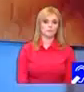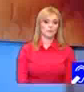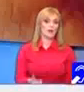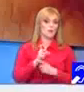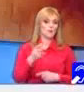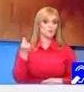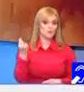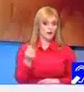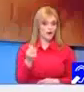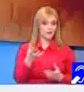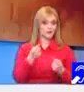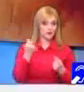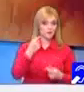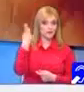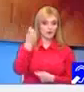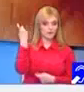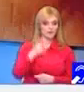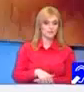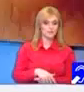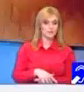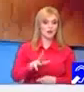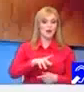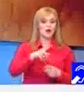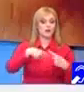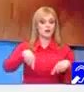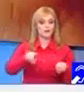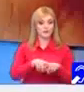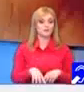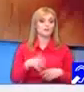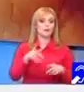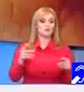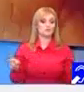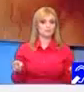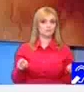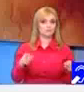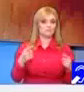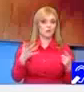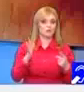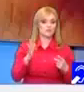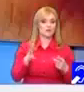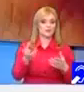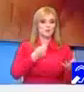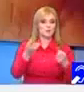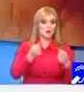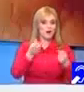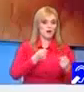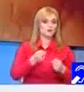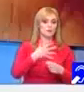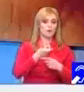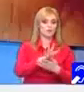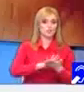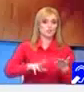Mai mulți bani în agricultură. Agenția de Intervenție și Plăți pentru Agricultură a demarat campania de depunere a cererilor pentru obținerea